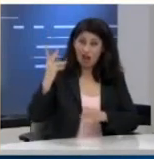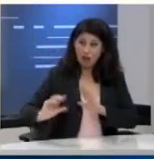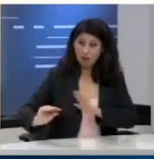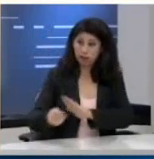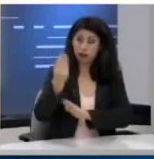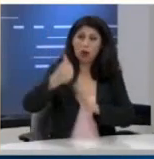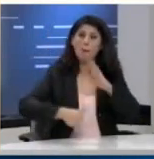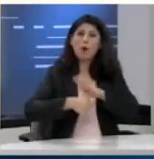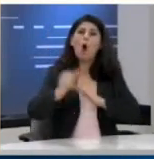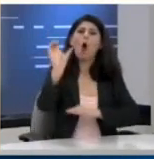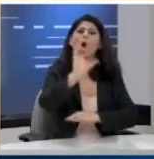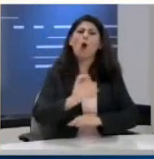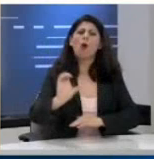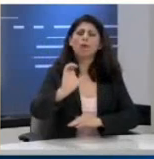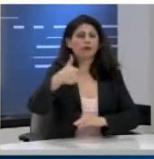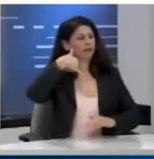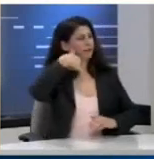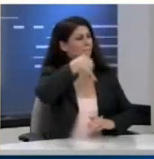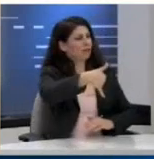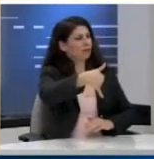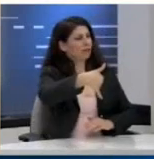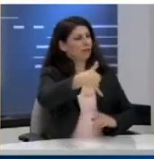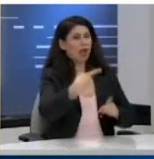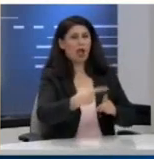πράγμα που θα κάνει είναι να πάρει ένα τηλέφωνο τον Έλληνα Πρωθυπουργό και να του πει: